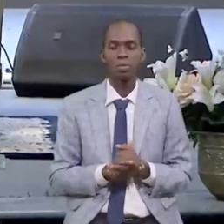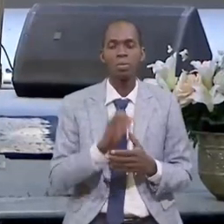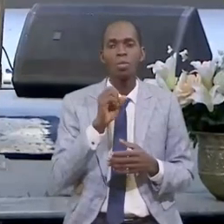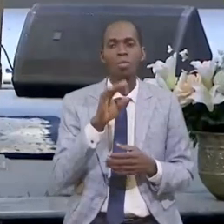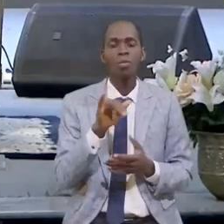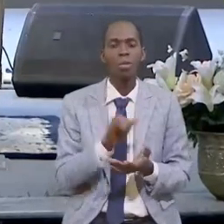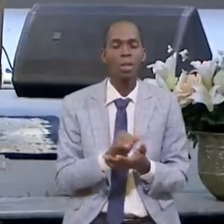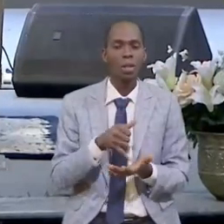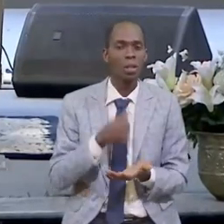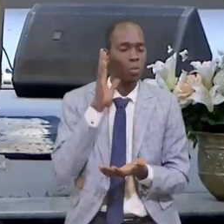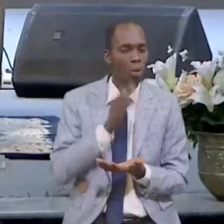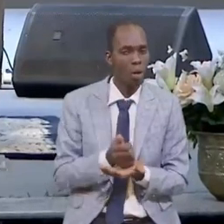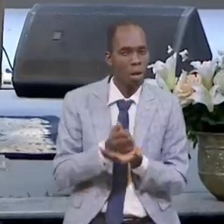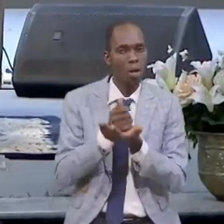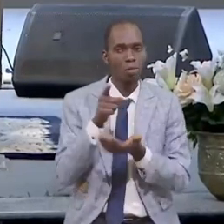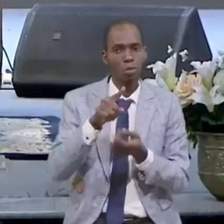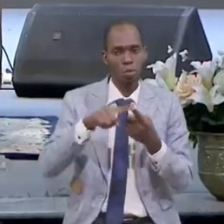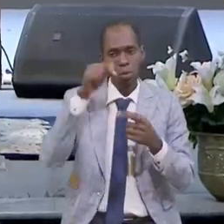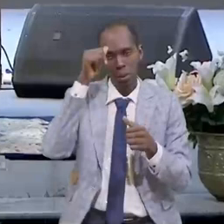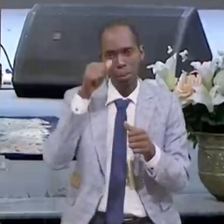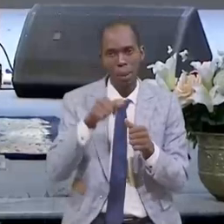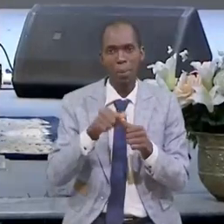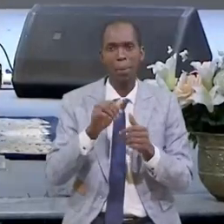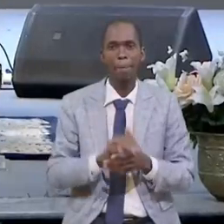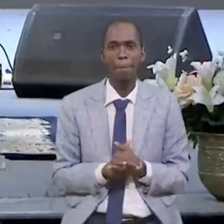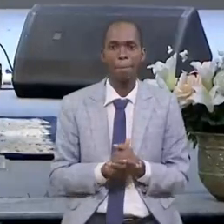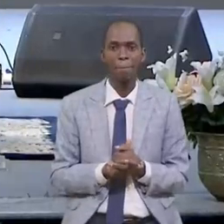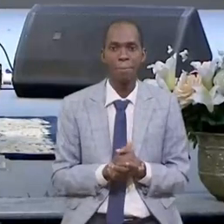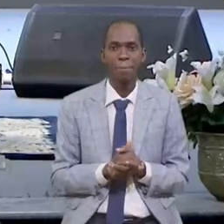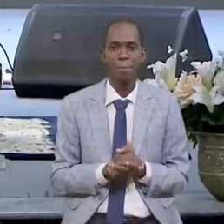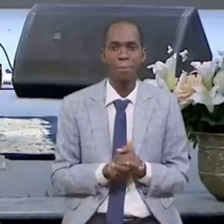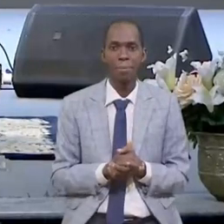pour que cela vous aide à vous rappeler.